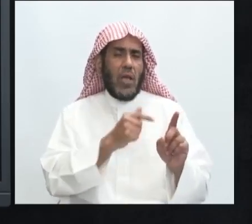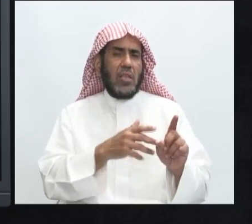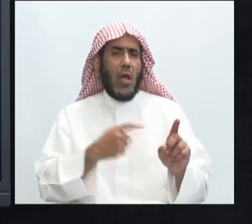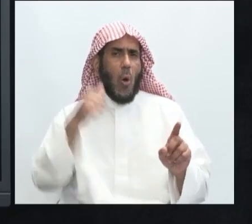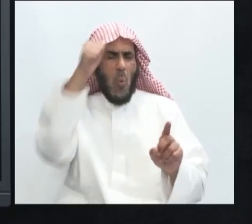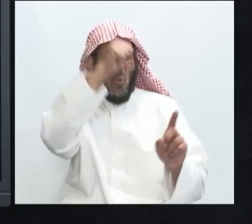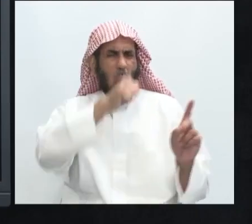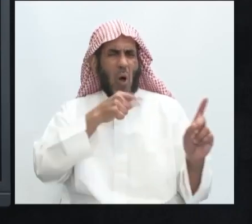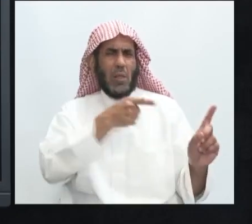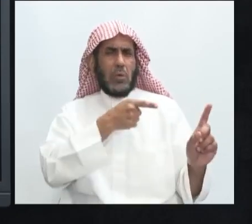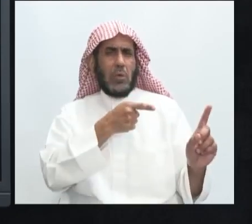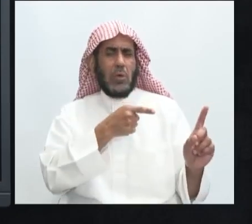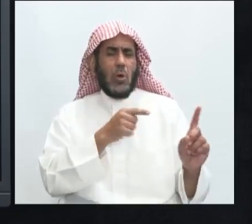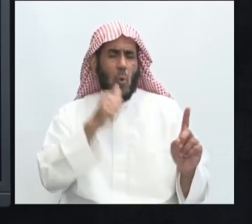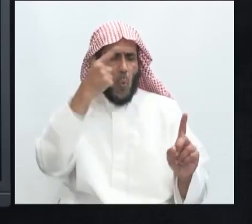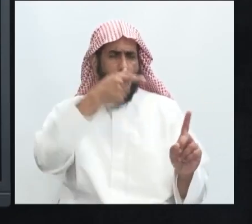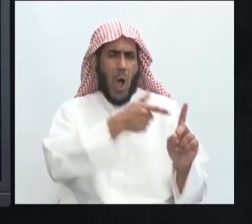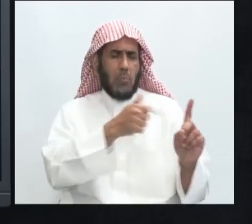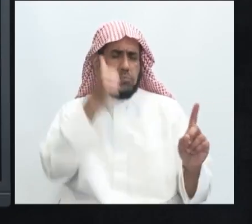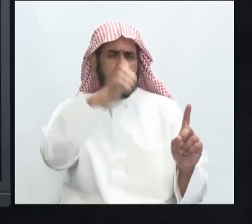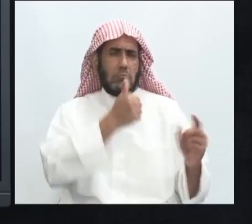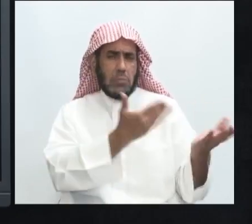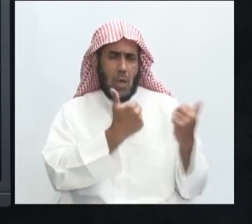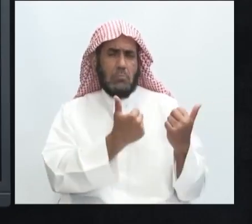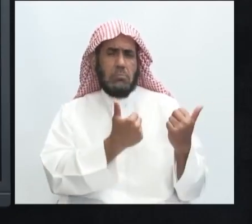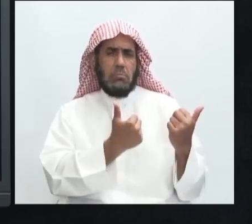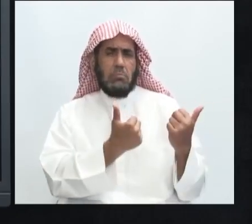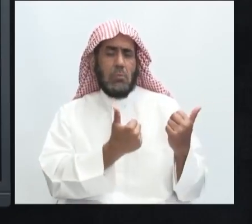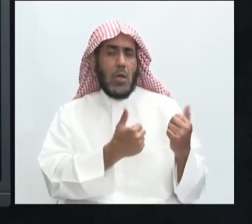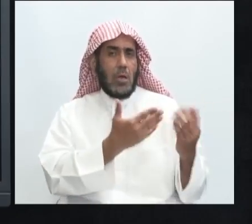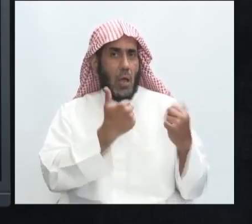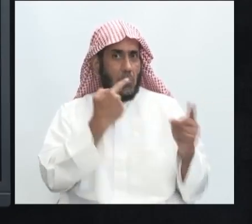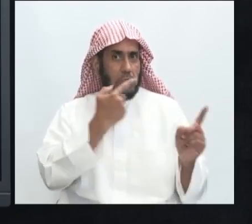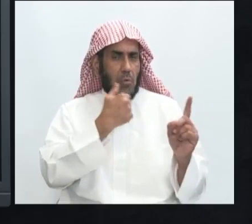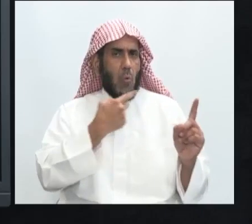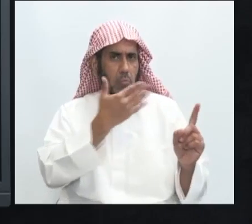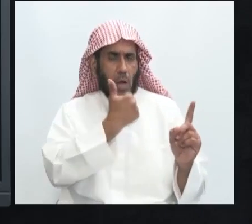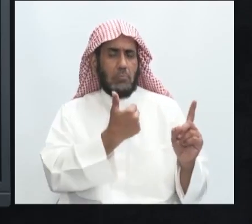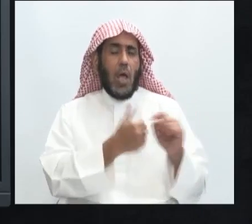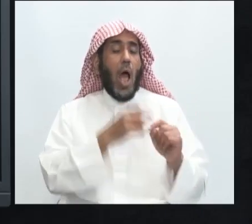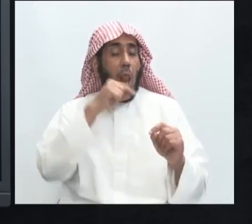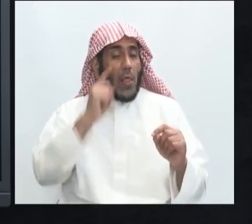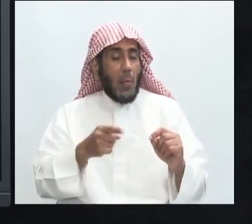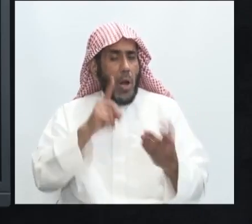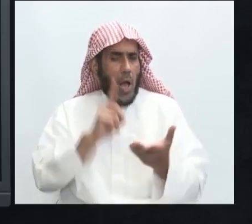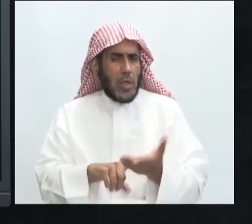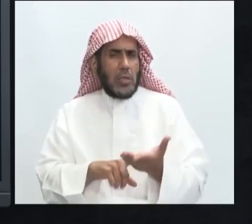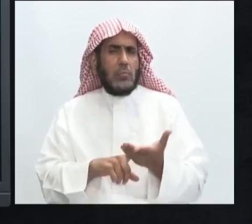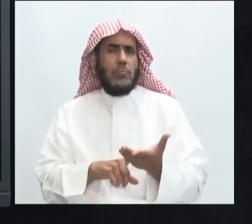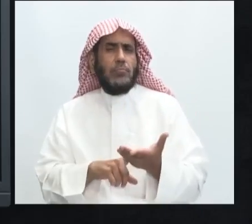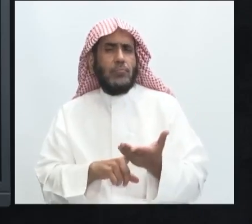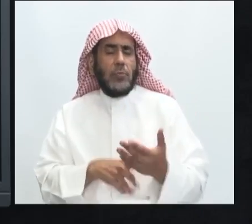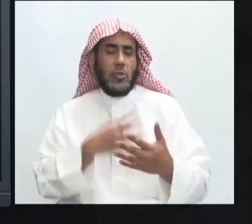غضبك انت تقول شخص وانت غاضب اقترب لترى ما افعل هل هذا الامر حقيقي